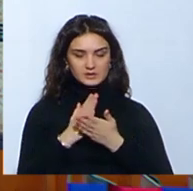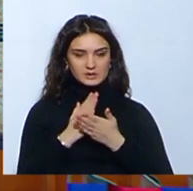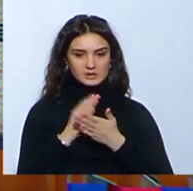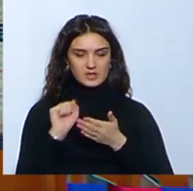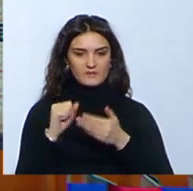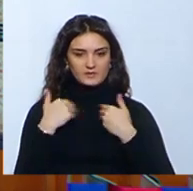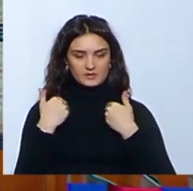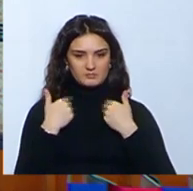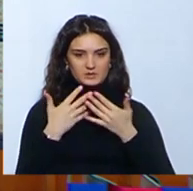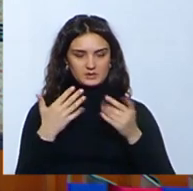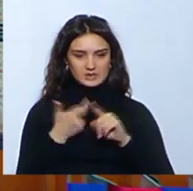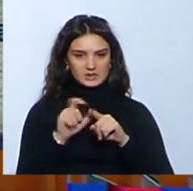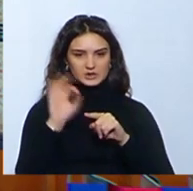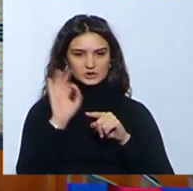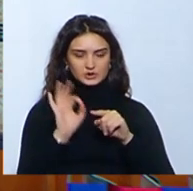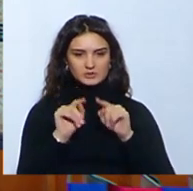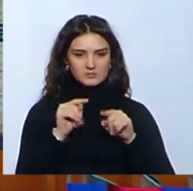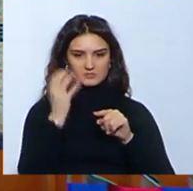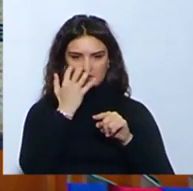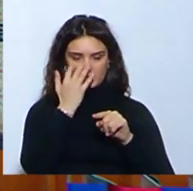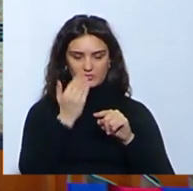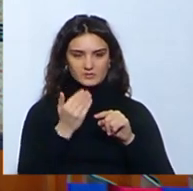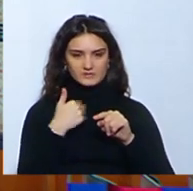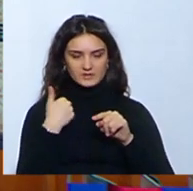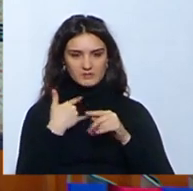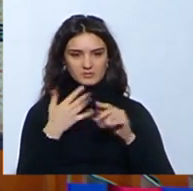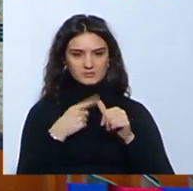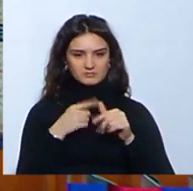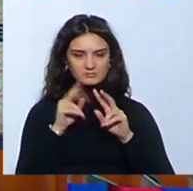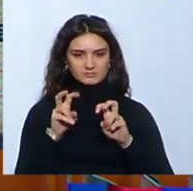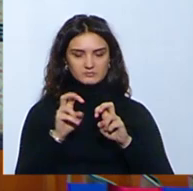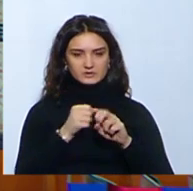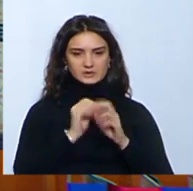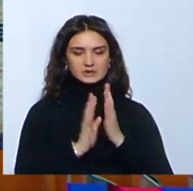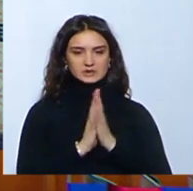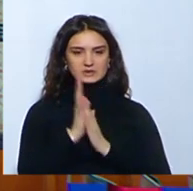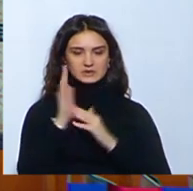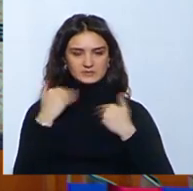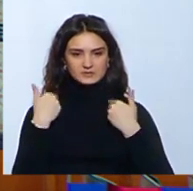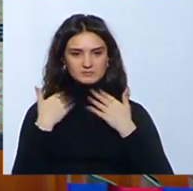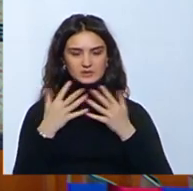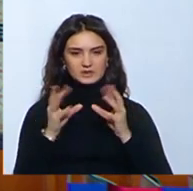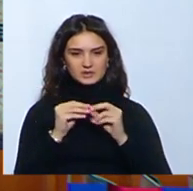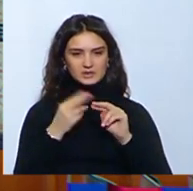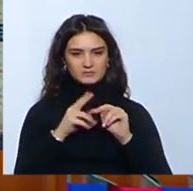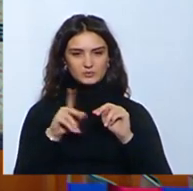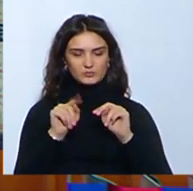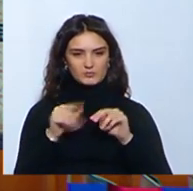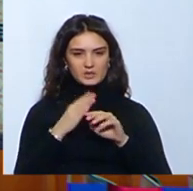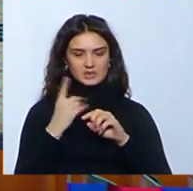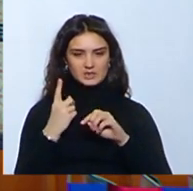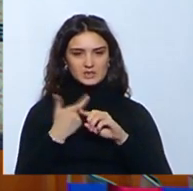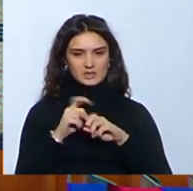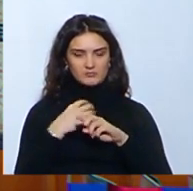A ვიტამინი. ძალიან ხშირად მას მხედველობის ვიტამინსაც უწოდებენ, ზრდის ვიტამინთან ერთად, იმიტომ რომ აქ არის ერთი